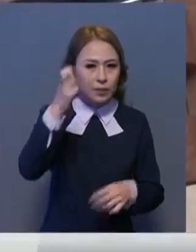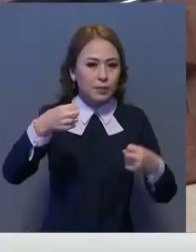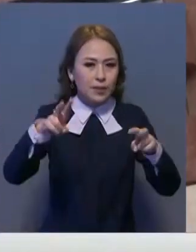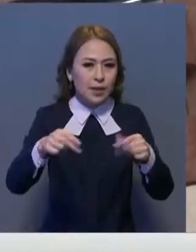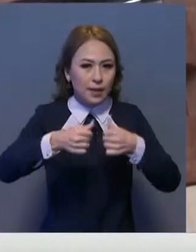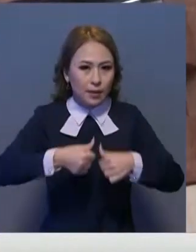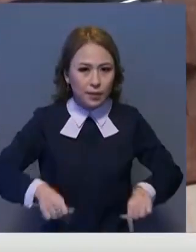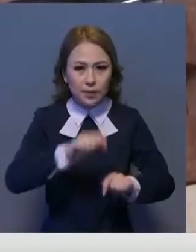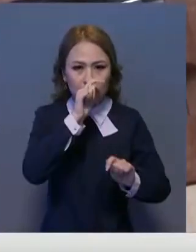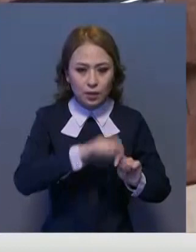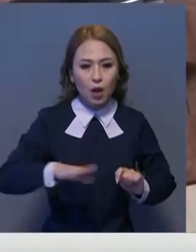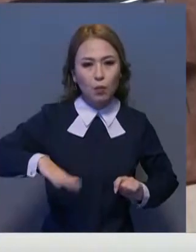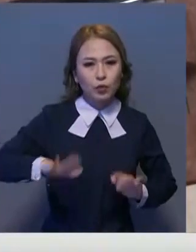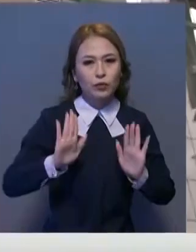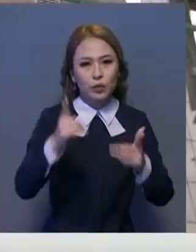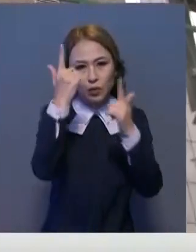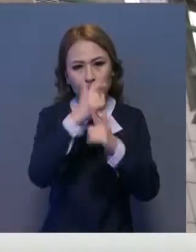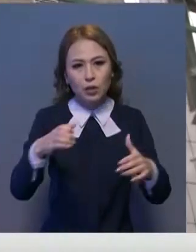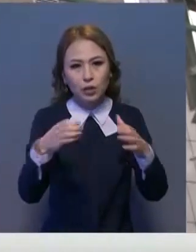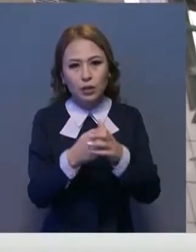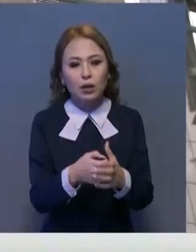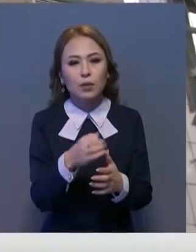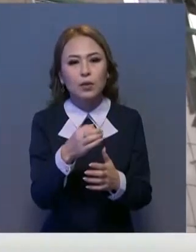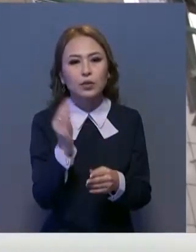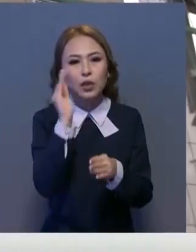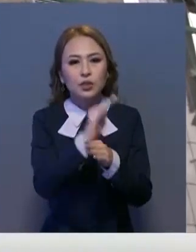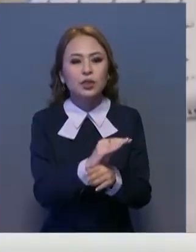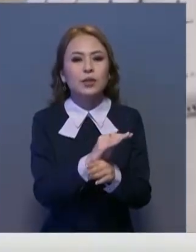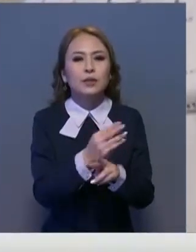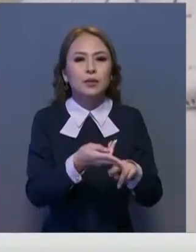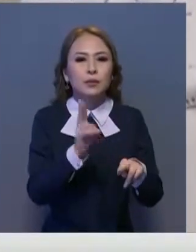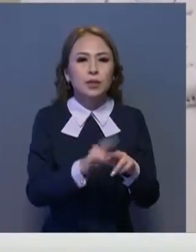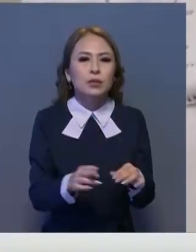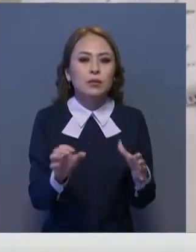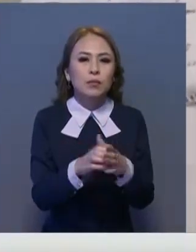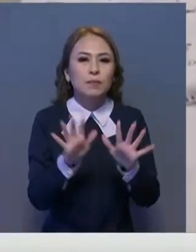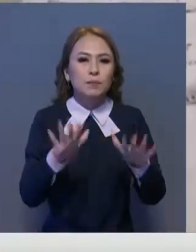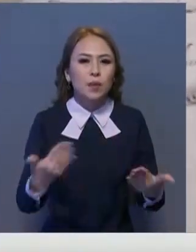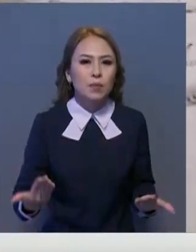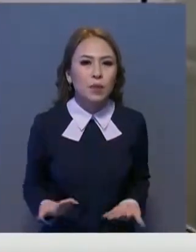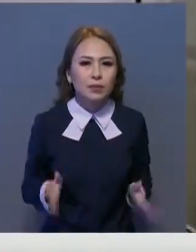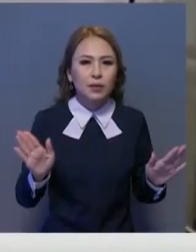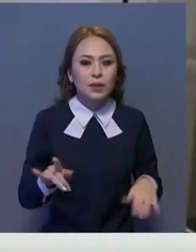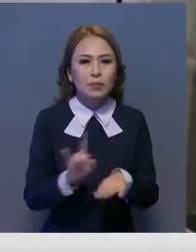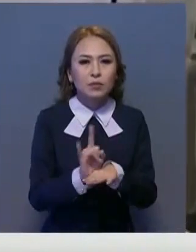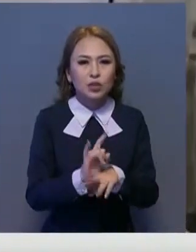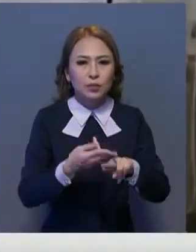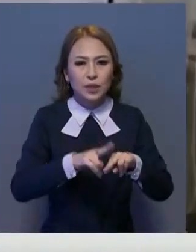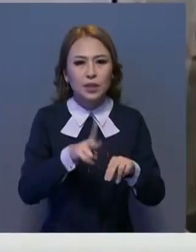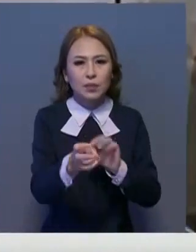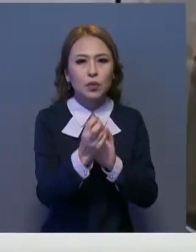арнайы комиссияның тексерісінен өтуі тиіс. Ақпарат құралдарының хабарлауынша, жарғанаттар мекен ететін үңгірлерде бақылауға алынған